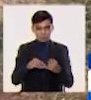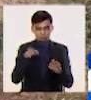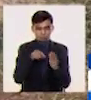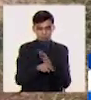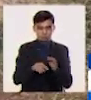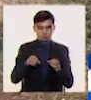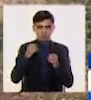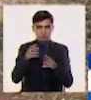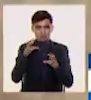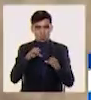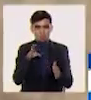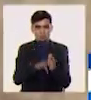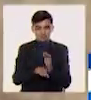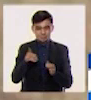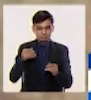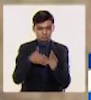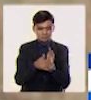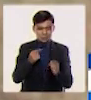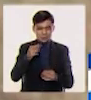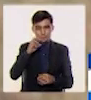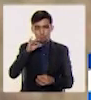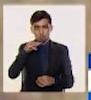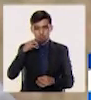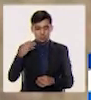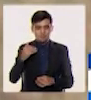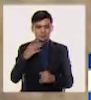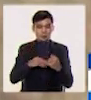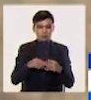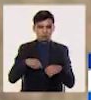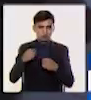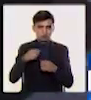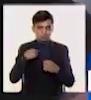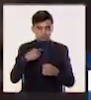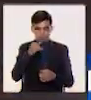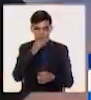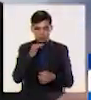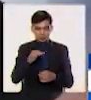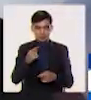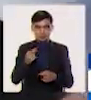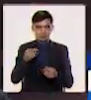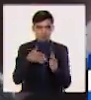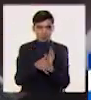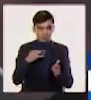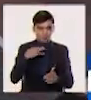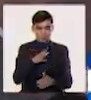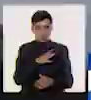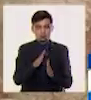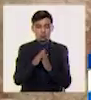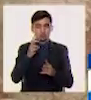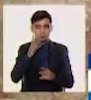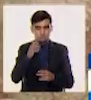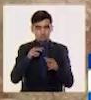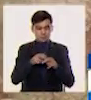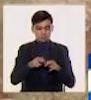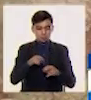қаржысын заңсыз жұмсау емес пе деп таңғалады. Жер мұқтаждыққа өтпей қалса, жұмсалған қыруар қаржының сұрауы кімнен дейді. Сол бойынша жаңағы айтып